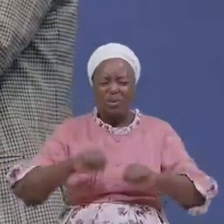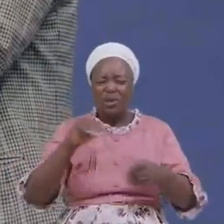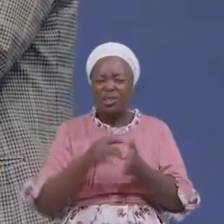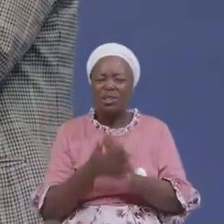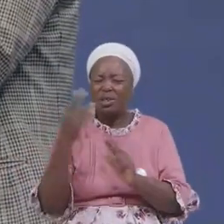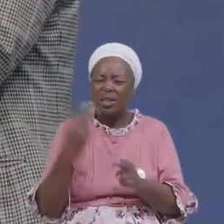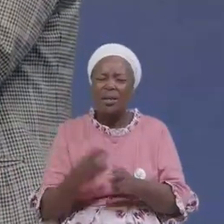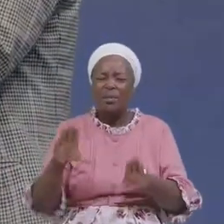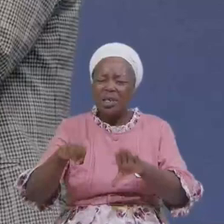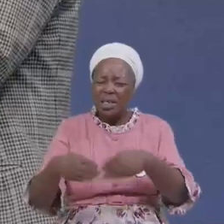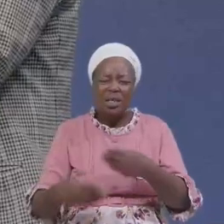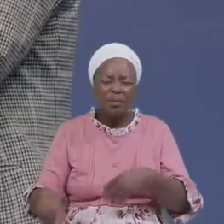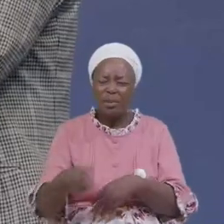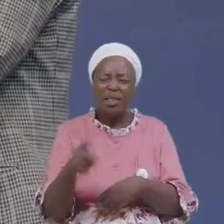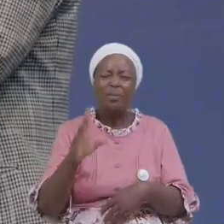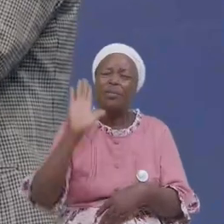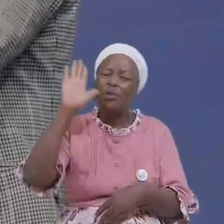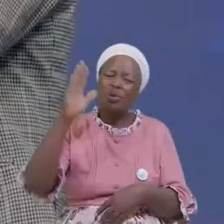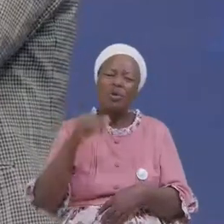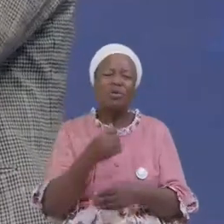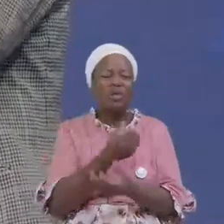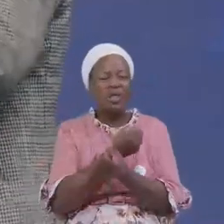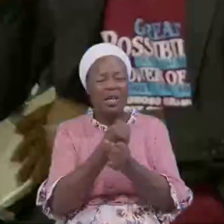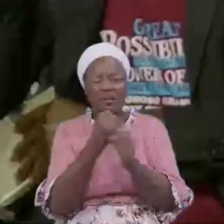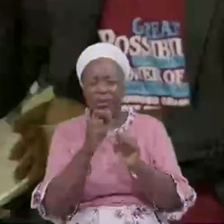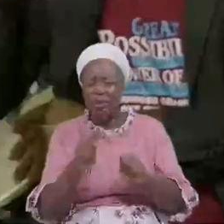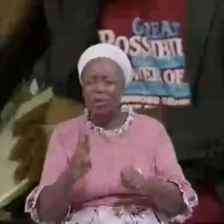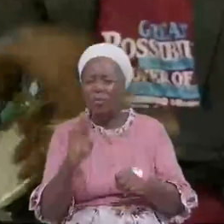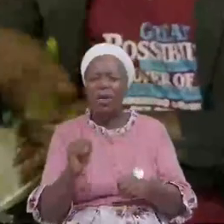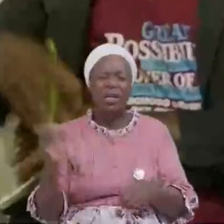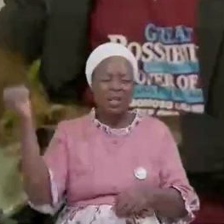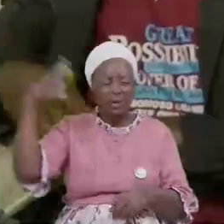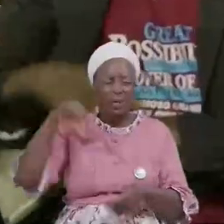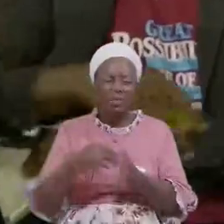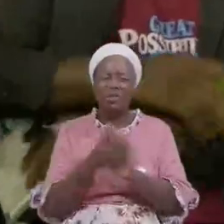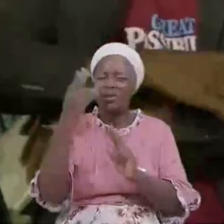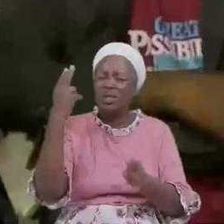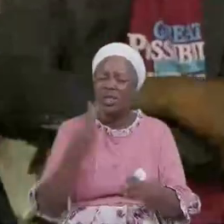Donne-leur ton salut par la grâce.